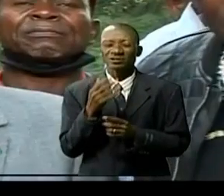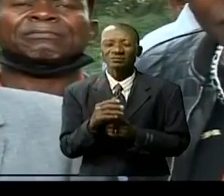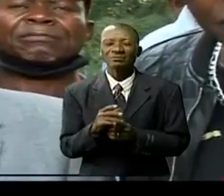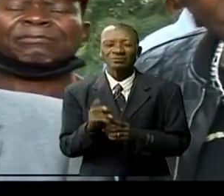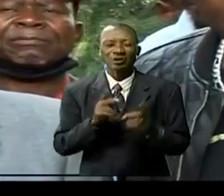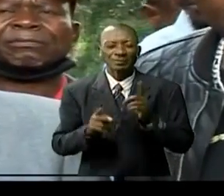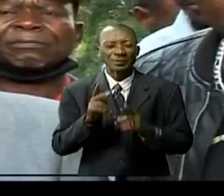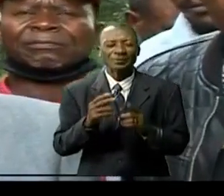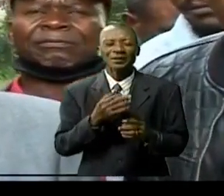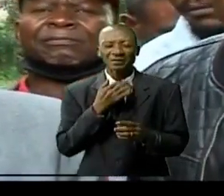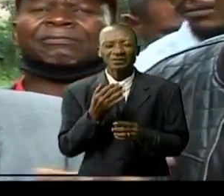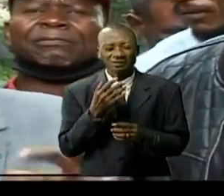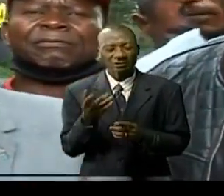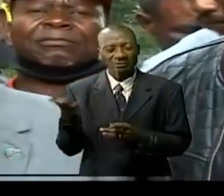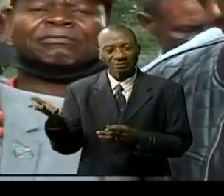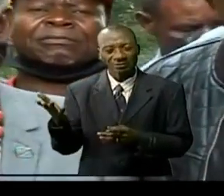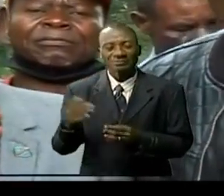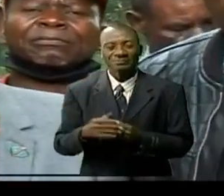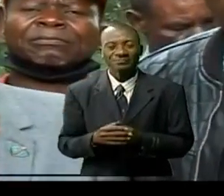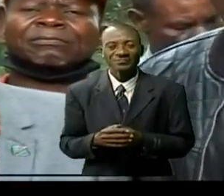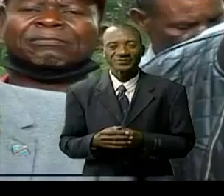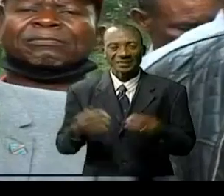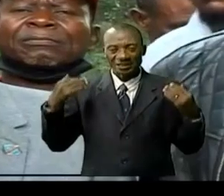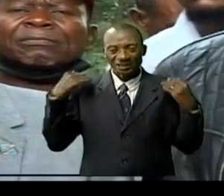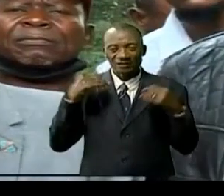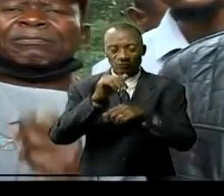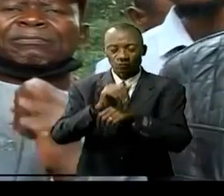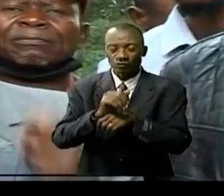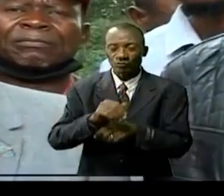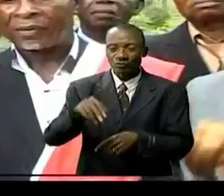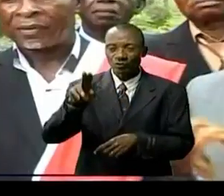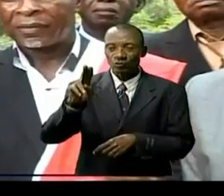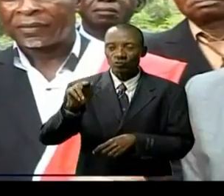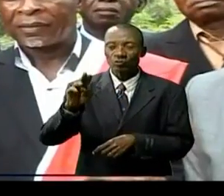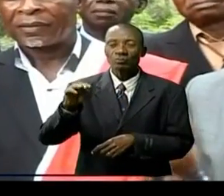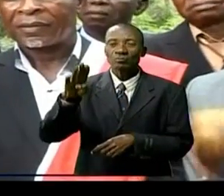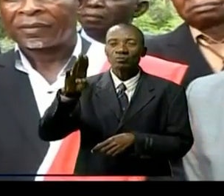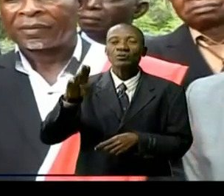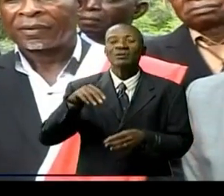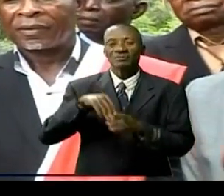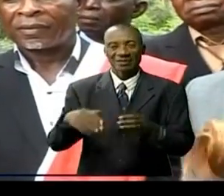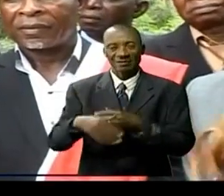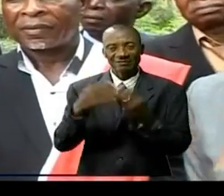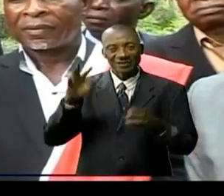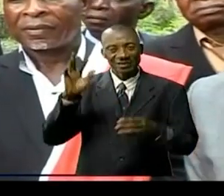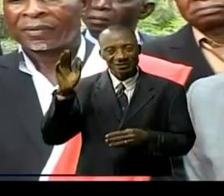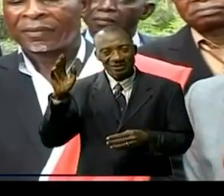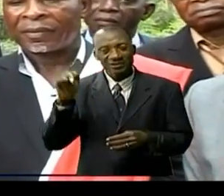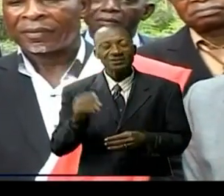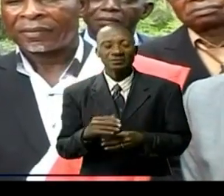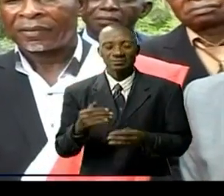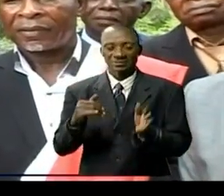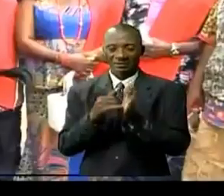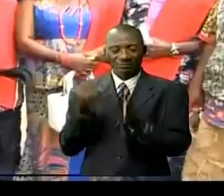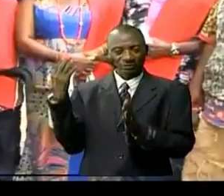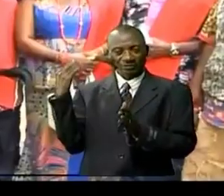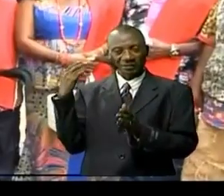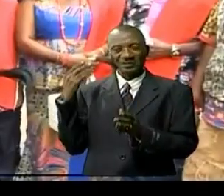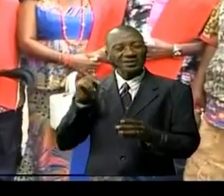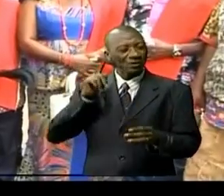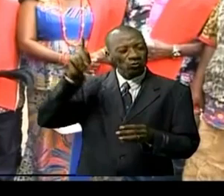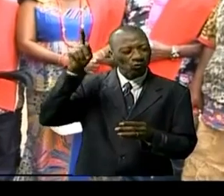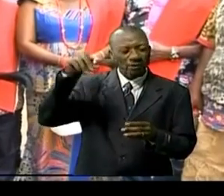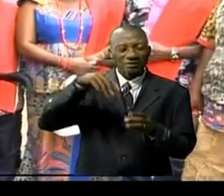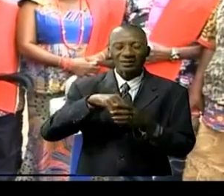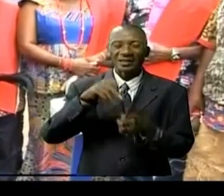les chiffres continuent hung ou autochtones des 23 communes de la ville province de kinshasa se sont retrouvés samedi dernier à kimwenza guerre dans la